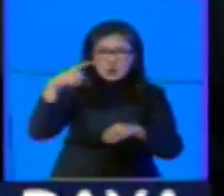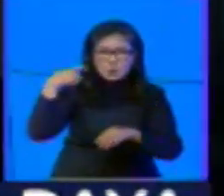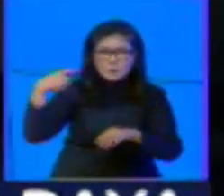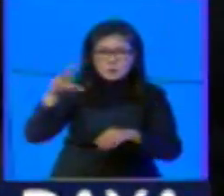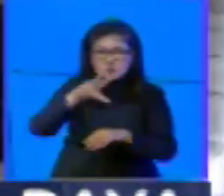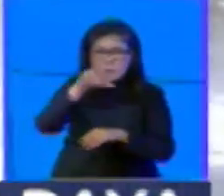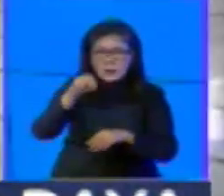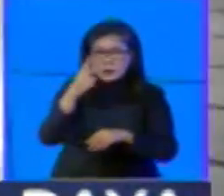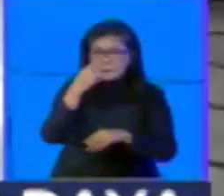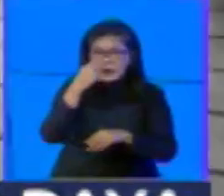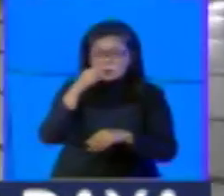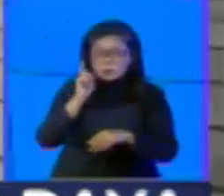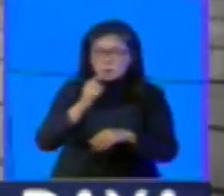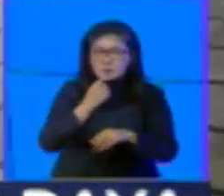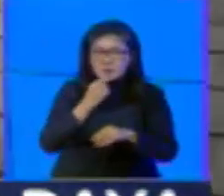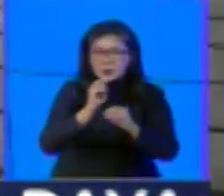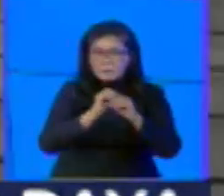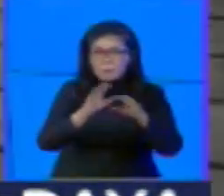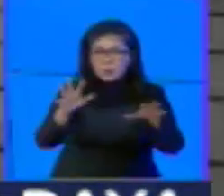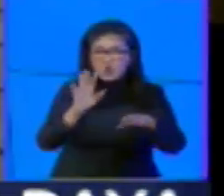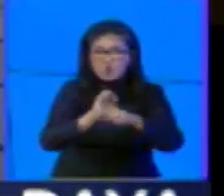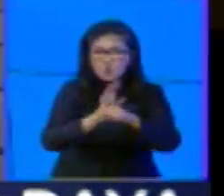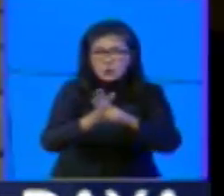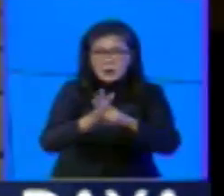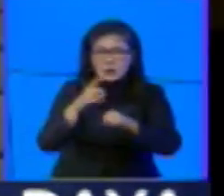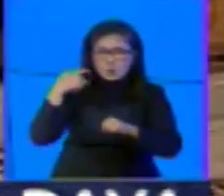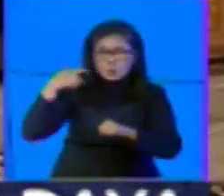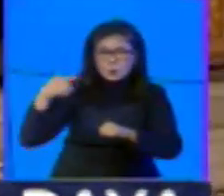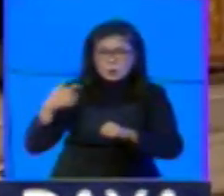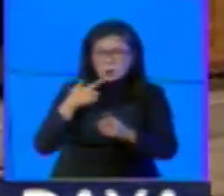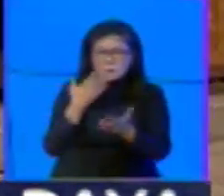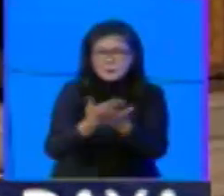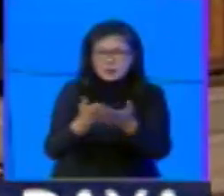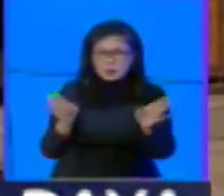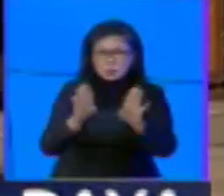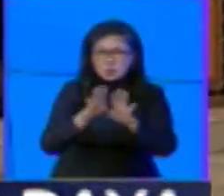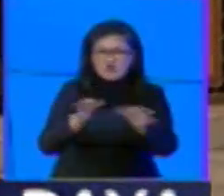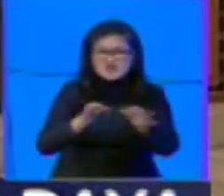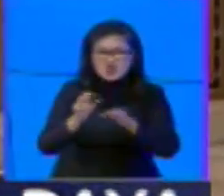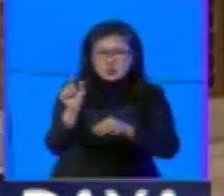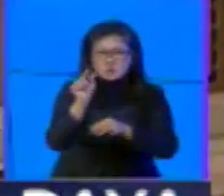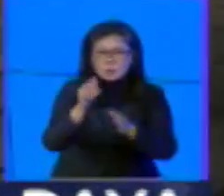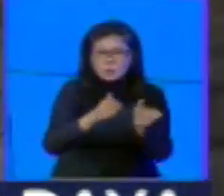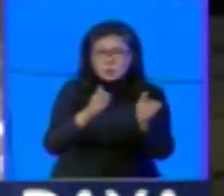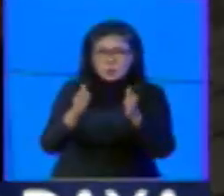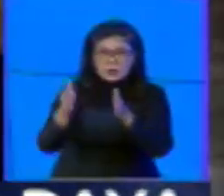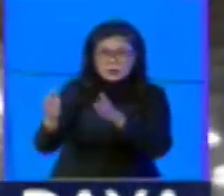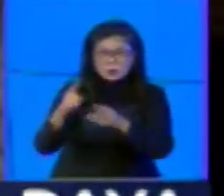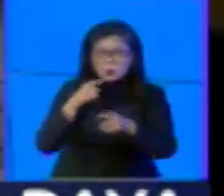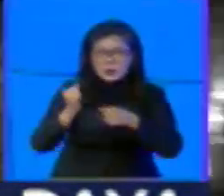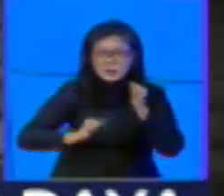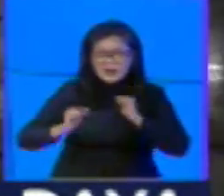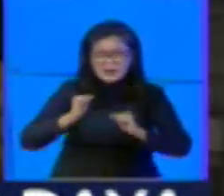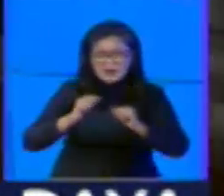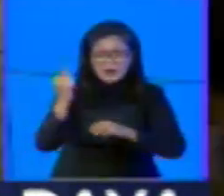Corona. Gubernur meminta penutupan fasilitas umum dan penundaan sementara kegiatan tertentu di lingkungan pemerintahan Jawa